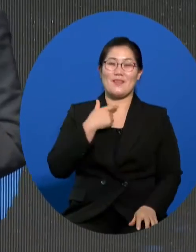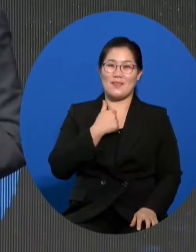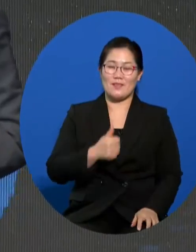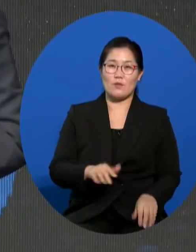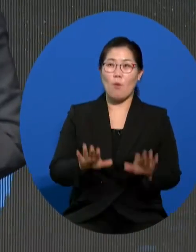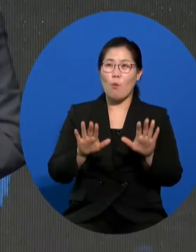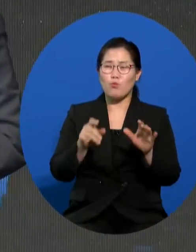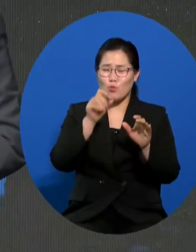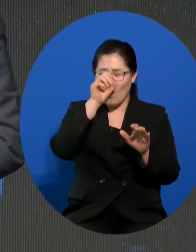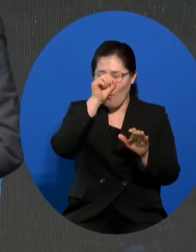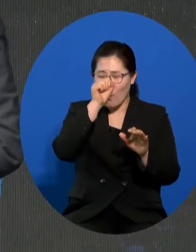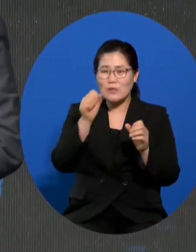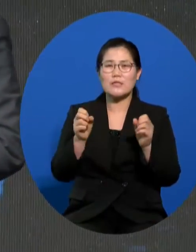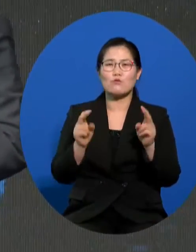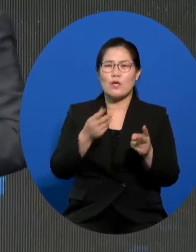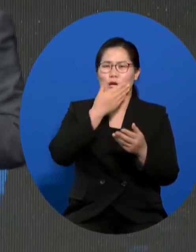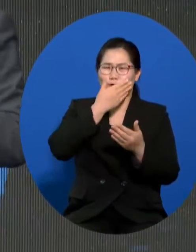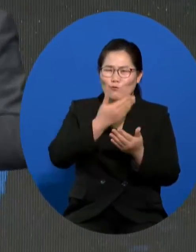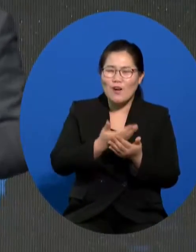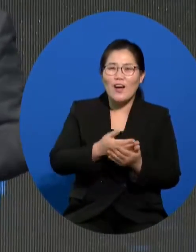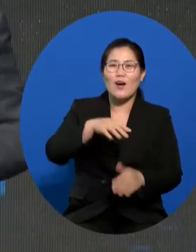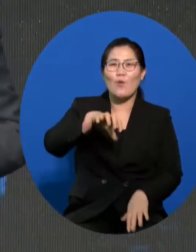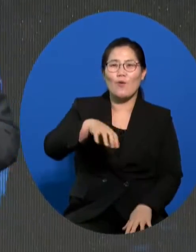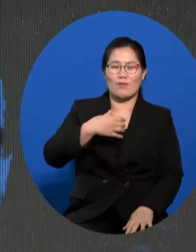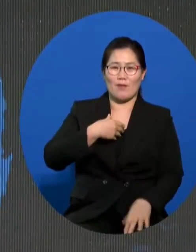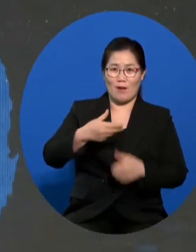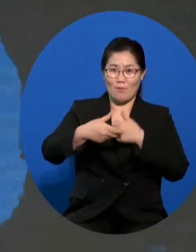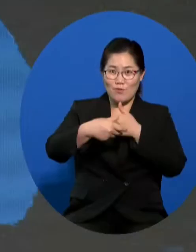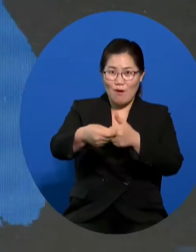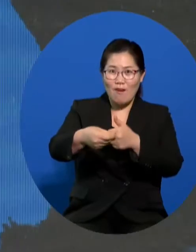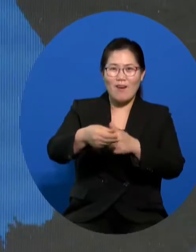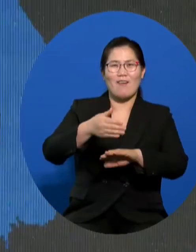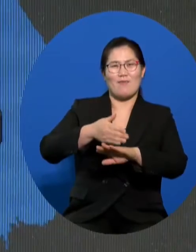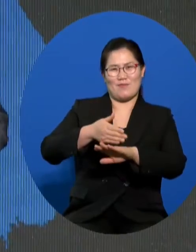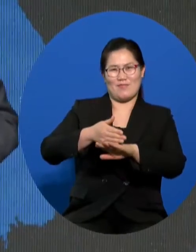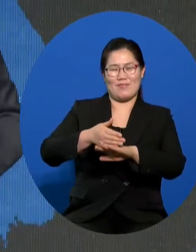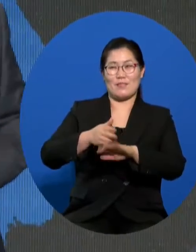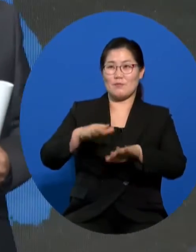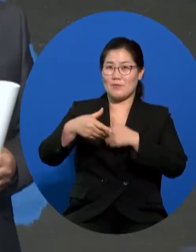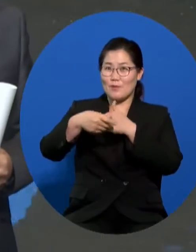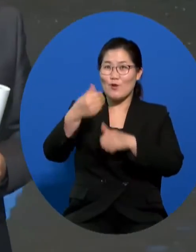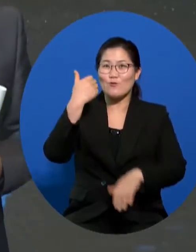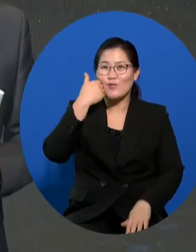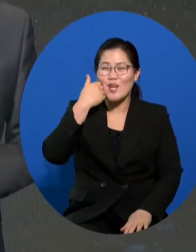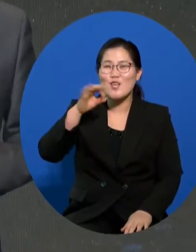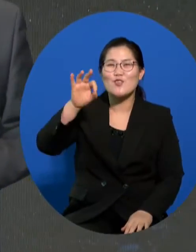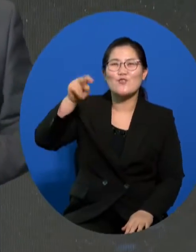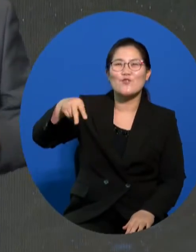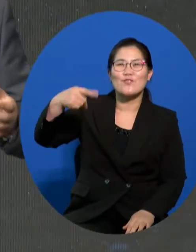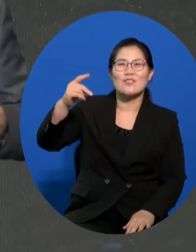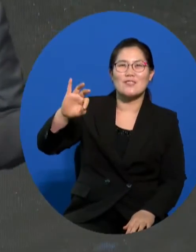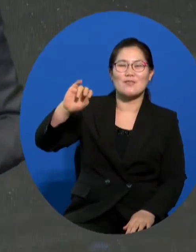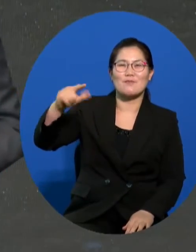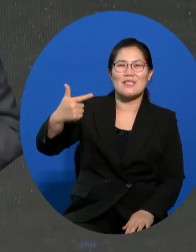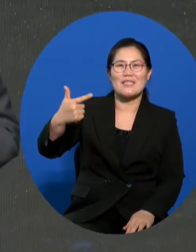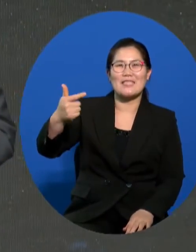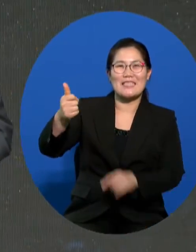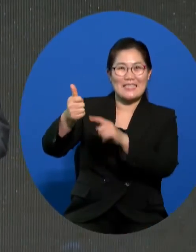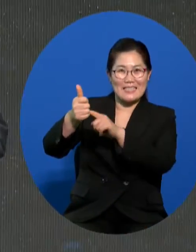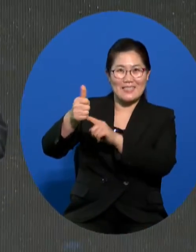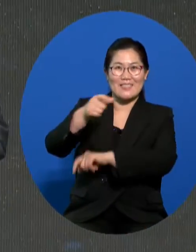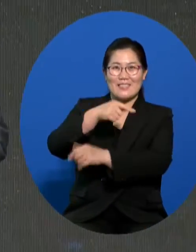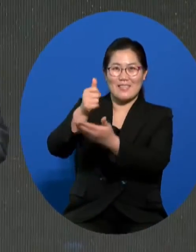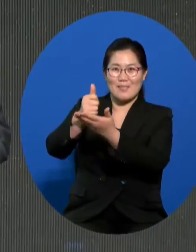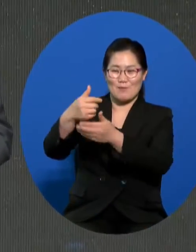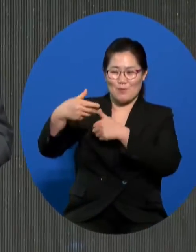자리에 초대를 해주신 우리 유승민 이사장님 자리에 안 계시지만 너무 감사드리고요. 또